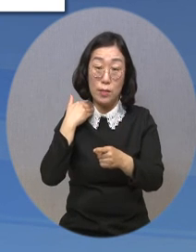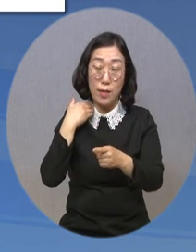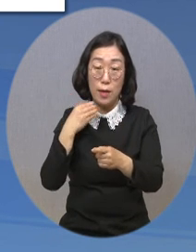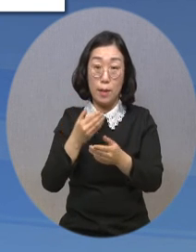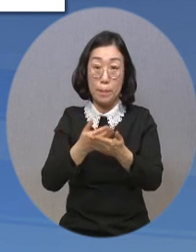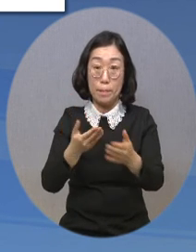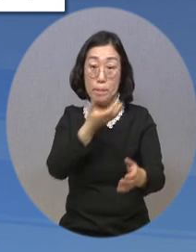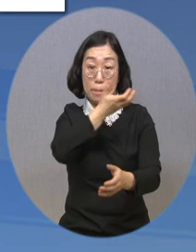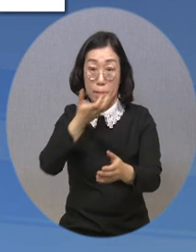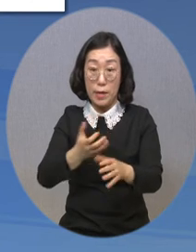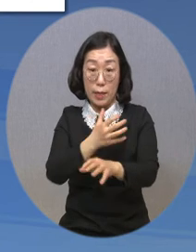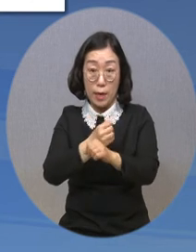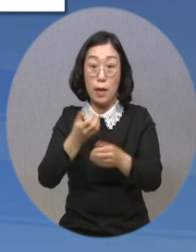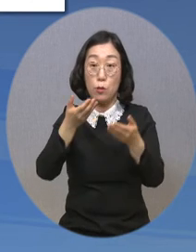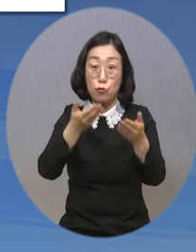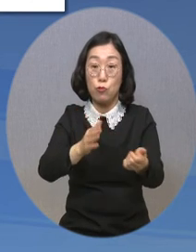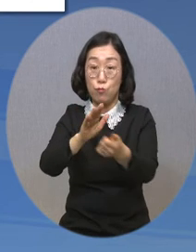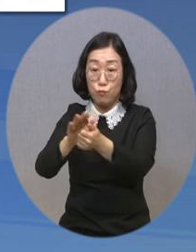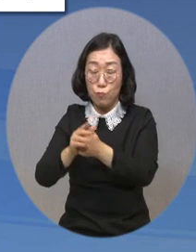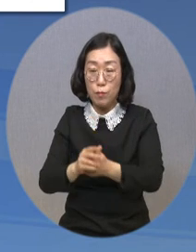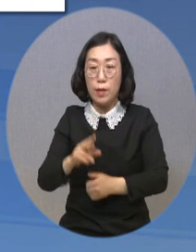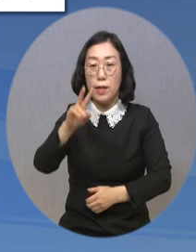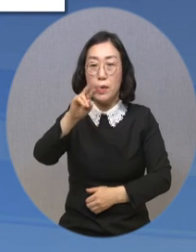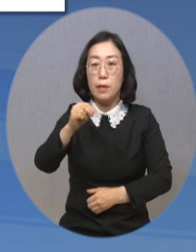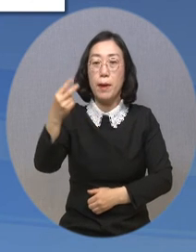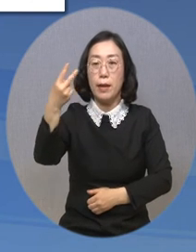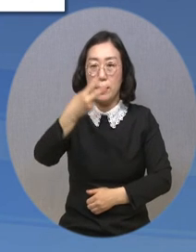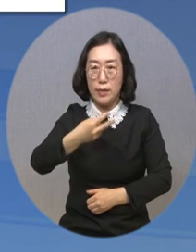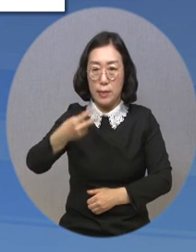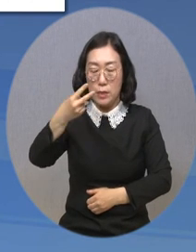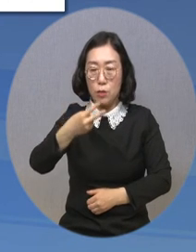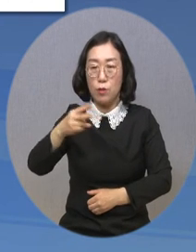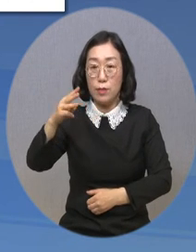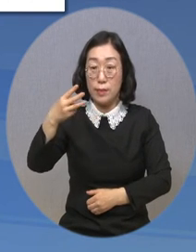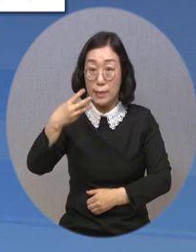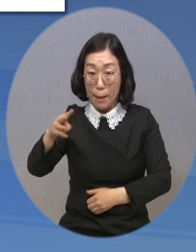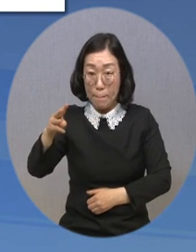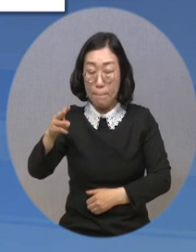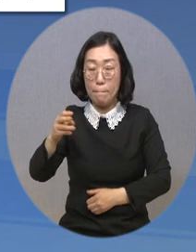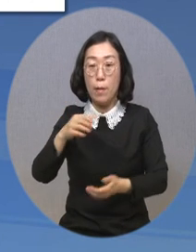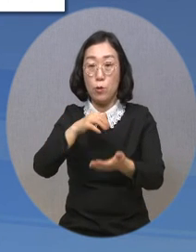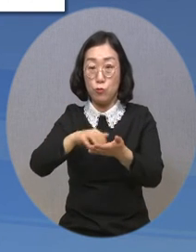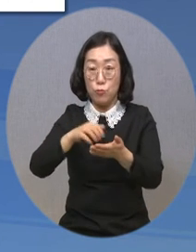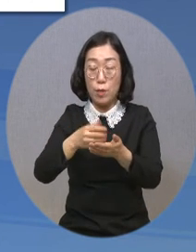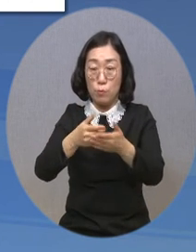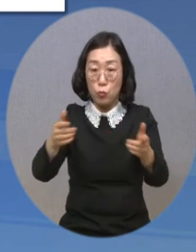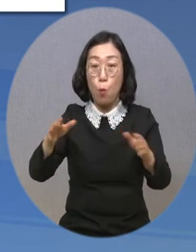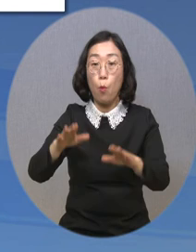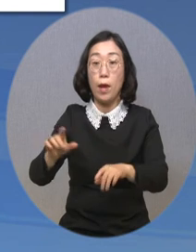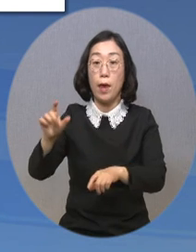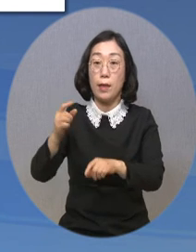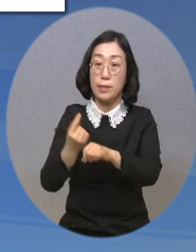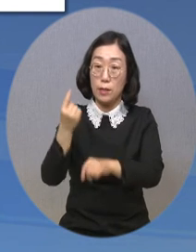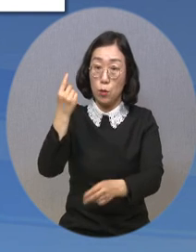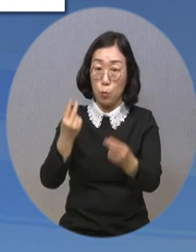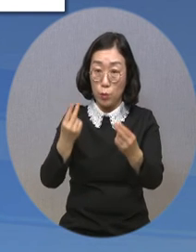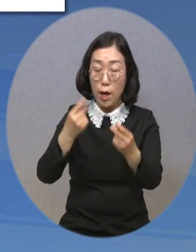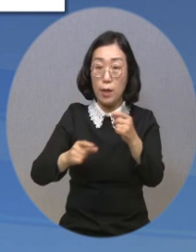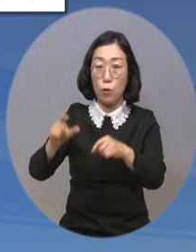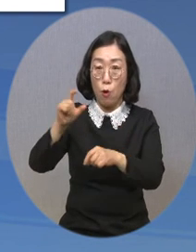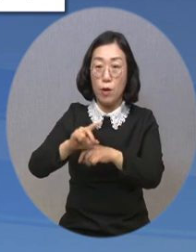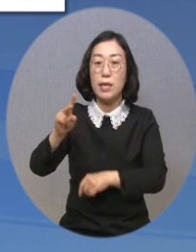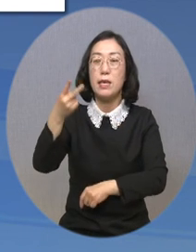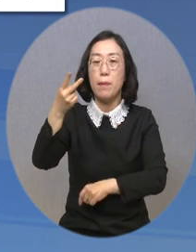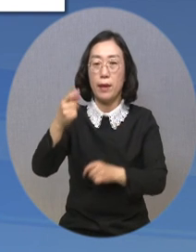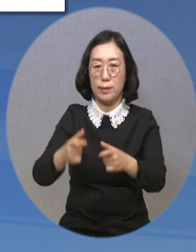2008년부터 지난해까지 총 22,213호를 공급했으며 올해 지원 규모는 작년보다 200호